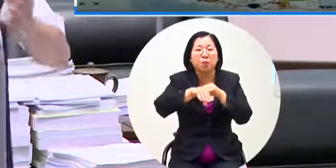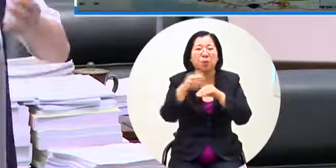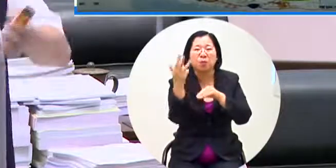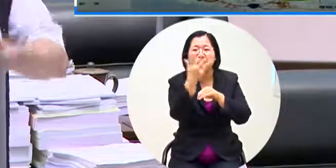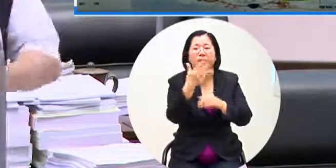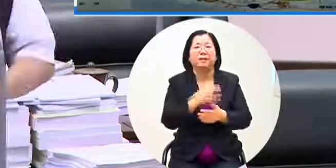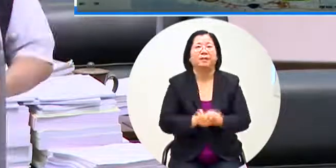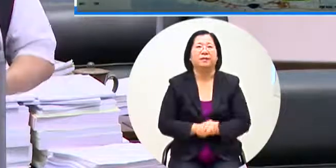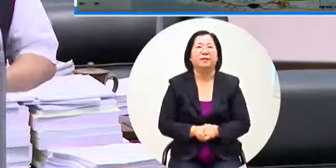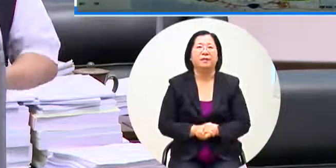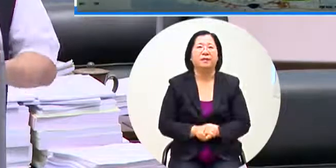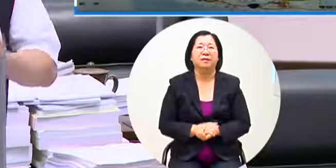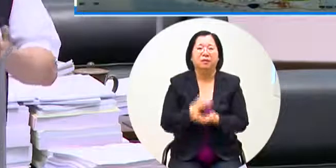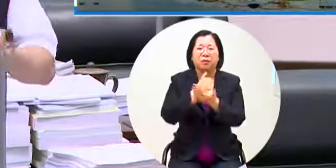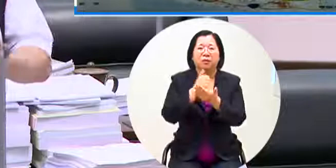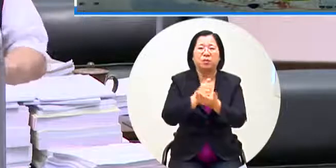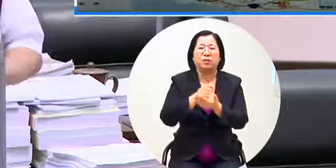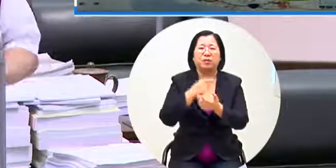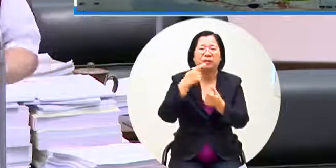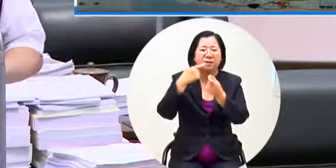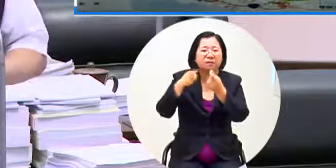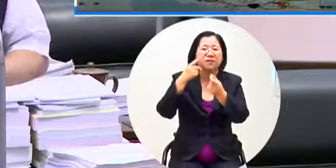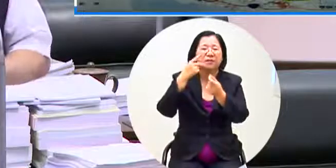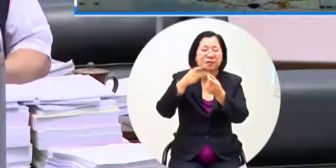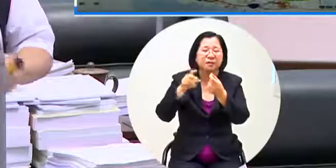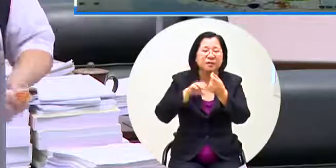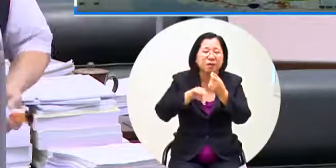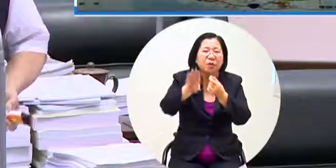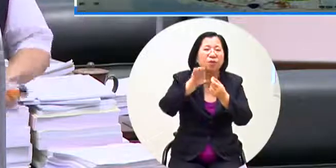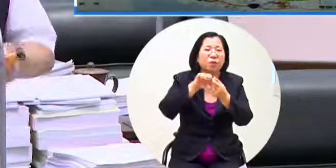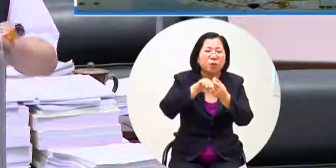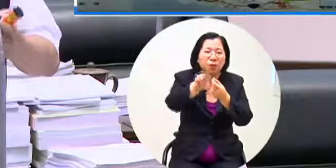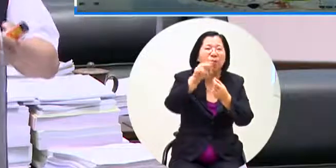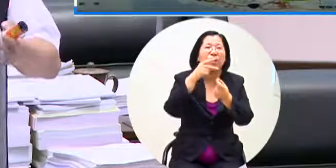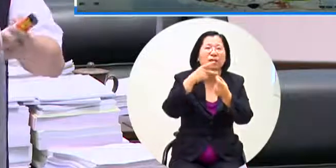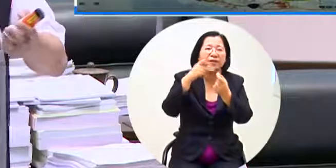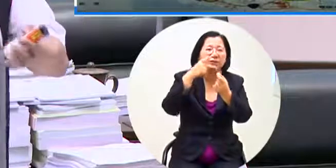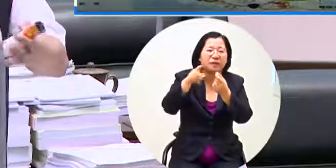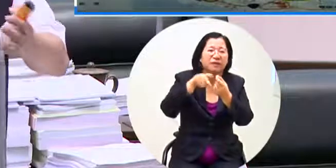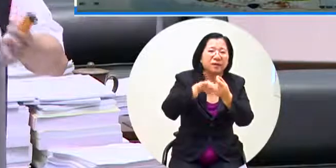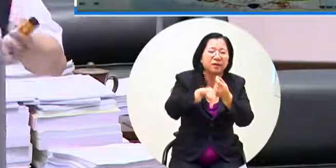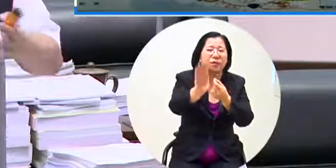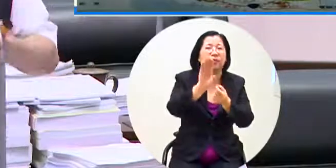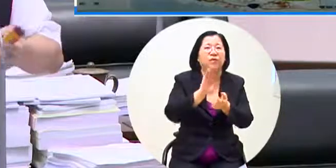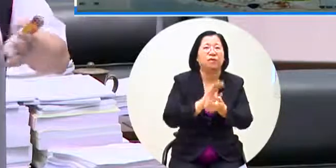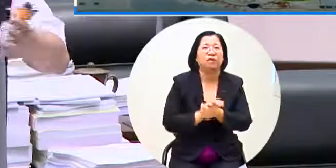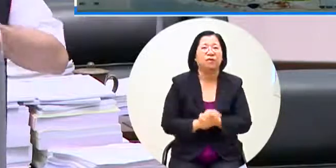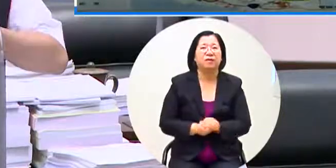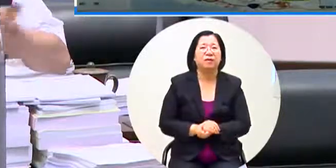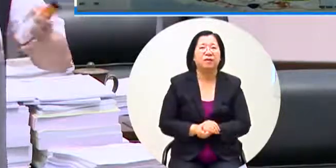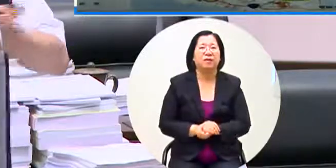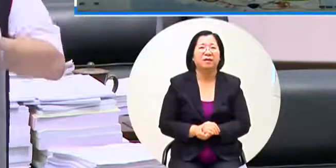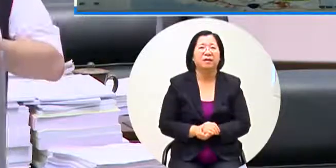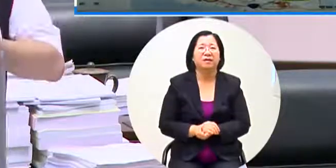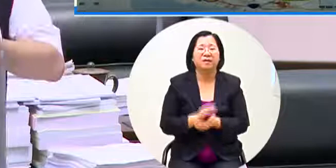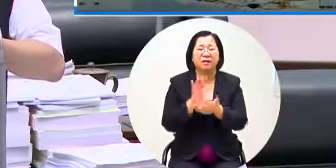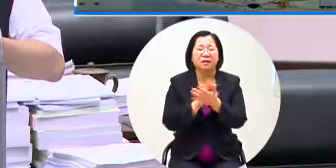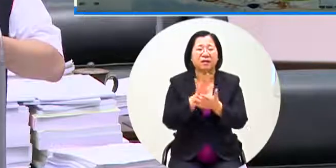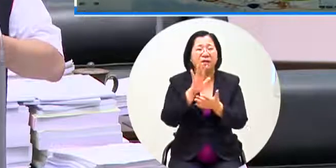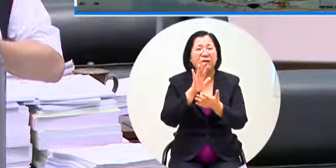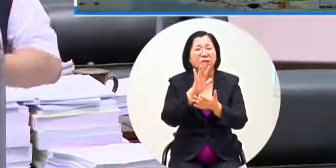1-2分钟就拄到一个交流道，1-2分钟就拄到一个交流道，啊，未来货柜车甲一般车辆拢总伫遐行